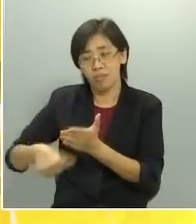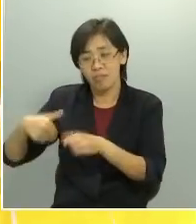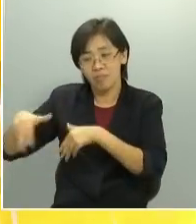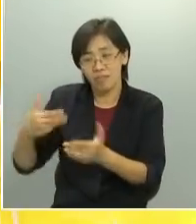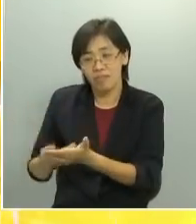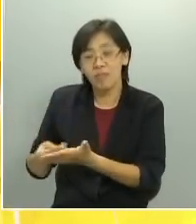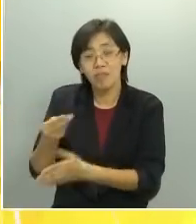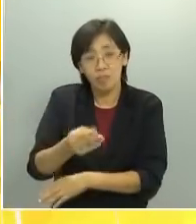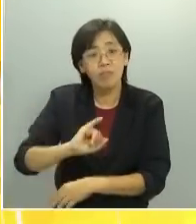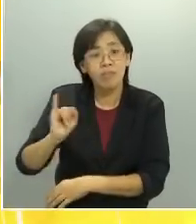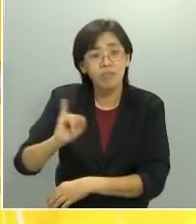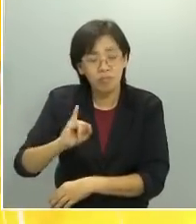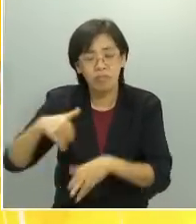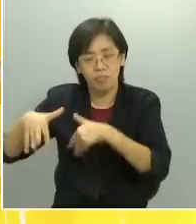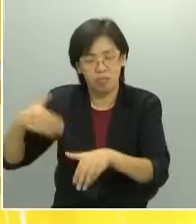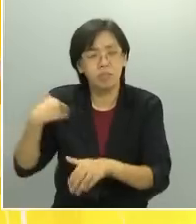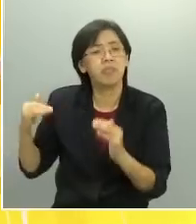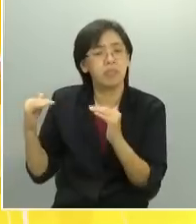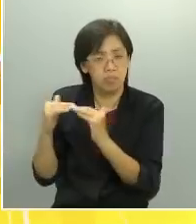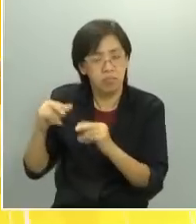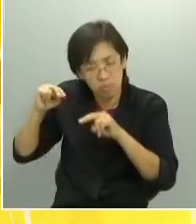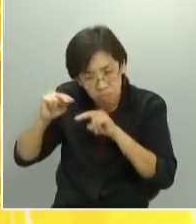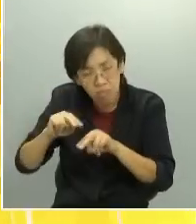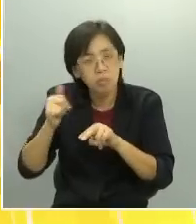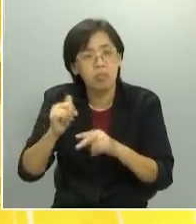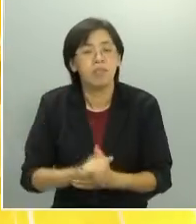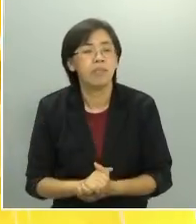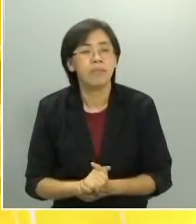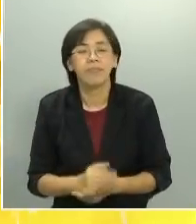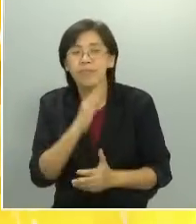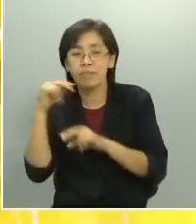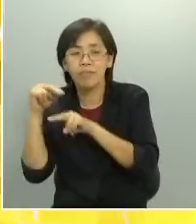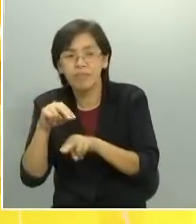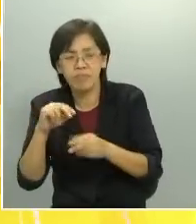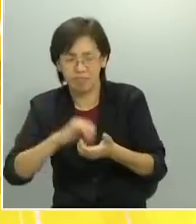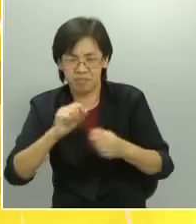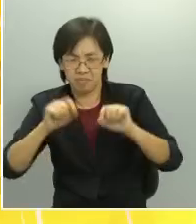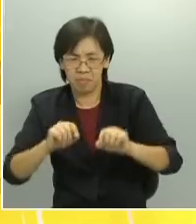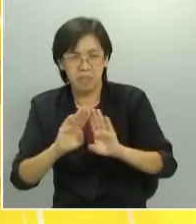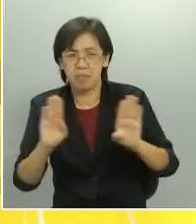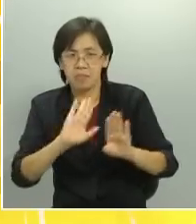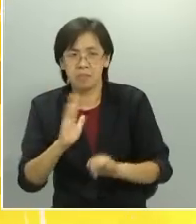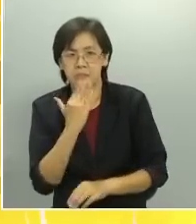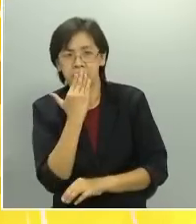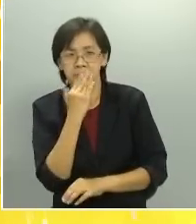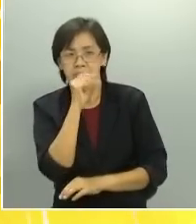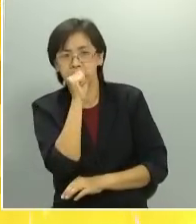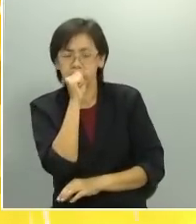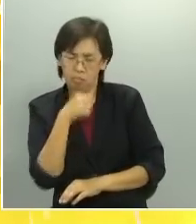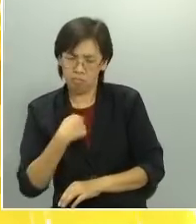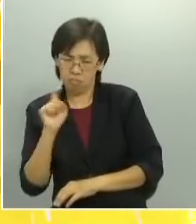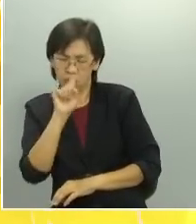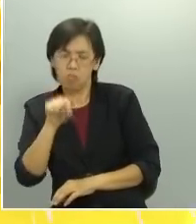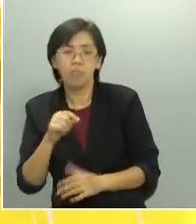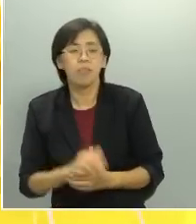ถูกไหมประชาชนก็ต้องมีสิทธิ์เห็นนะตามหลักใช่ไหมเพราะนั้นแค่เขียนว่าห้ามเปิดนี่ก็แปลกแล้วถูกไหมคือถ้าผมแปลที่ผมบอก